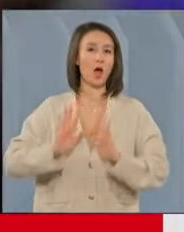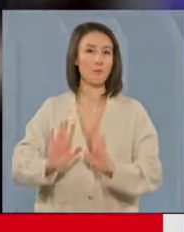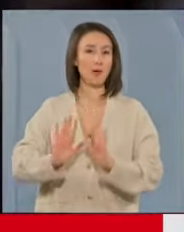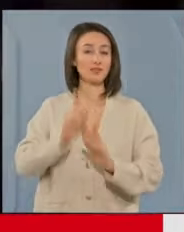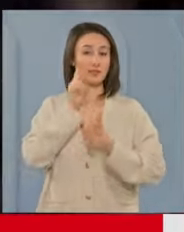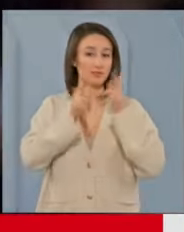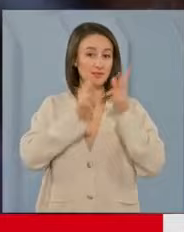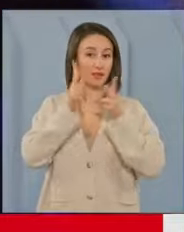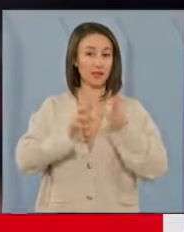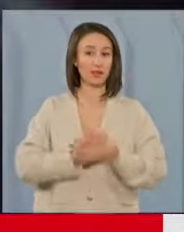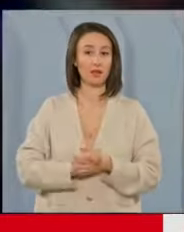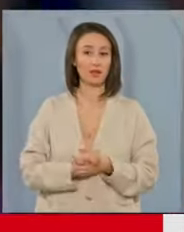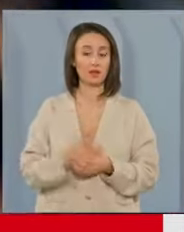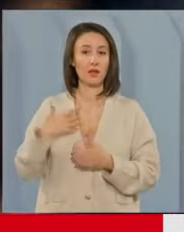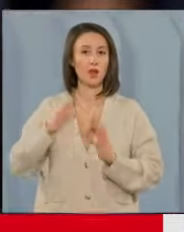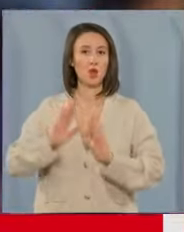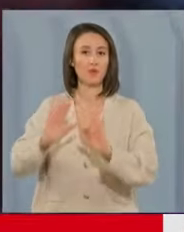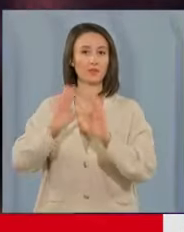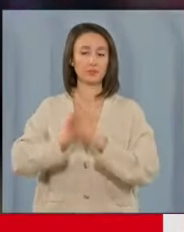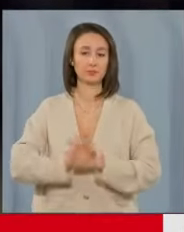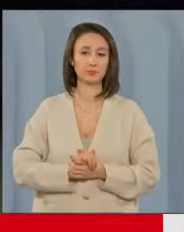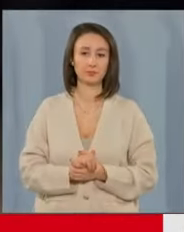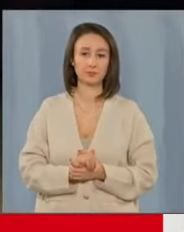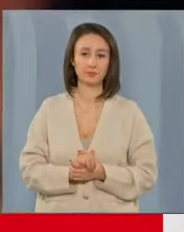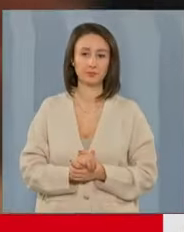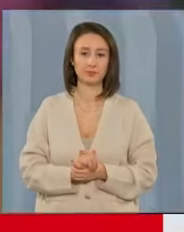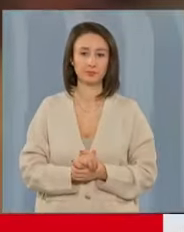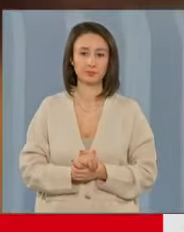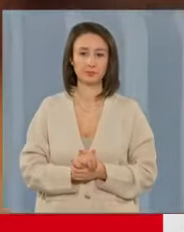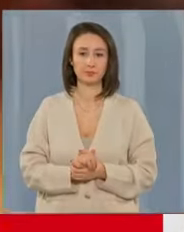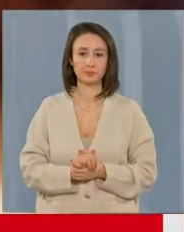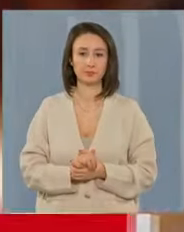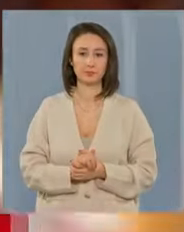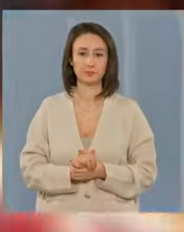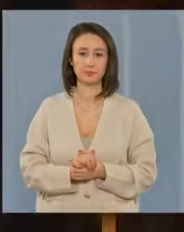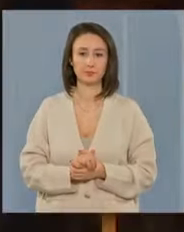omule, dai! Hai, da cu mine! Da, mă, dau cu tine! Dă-mi un letit, ce să-ți fac, mă?